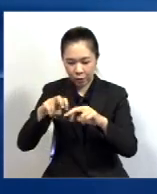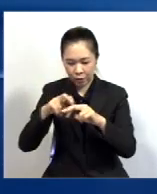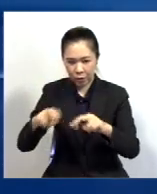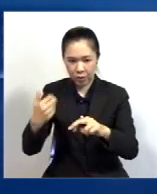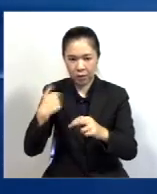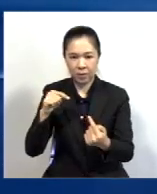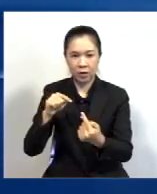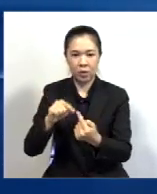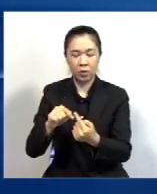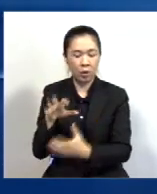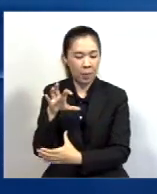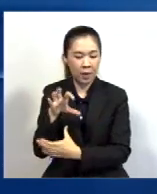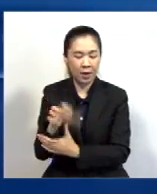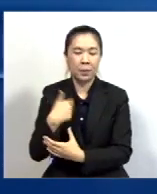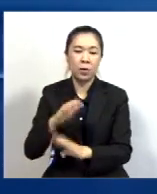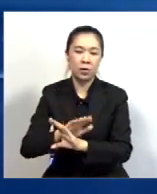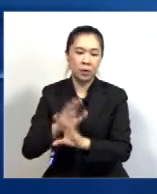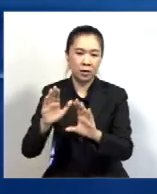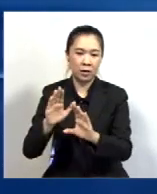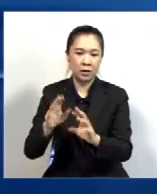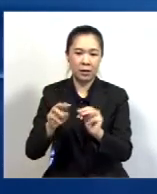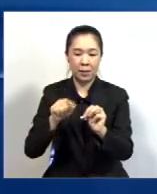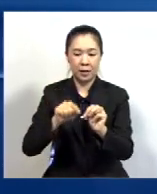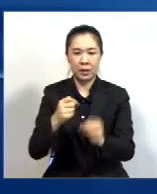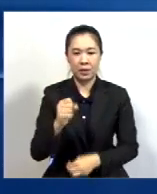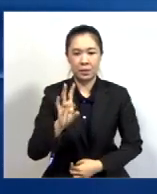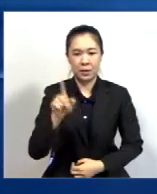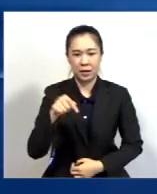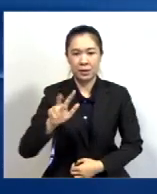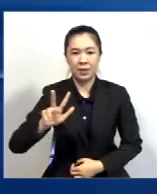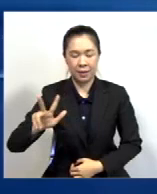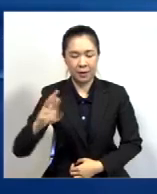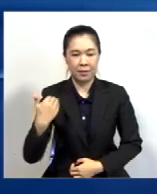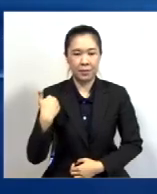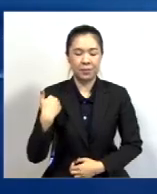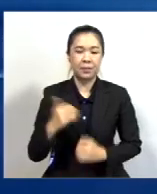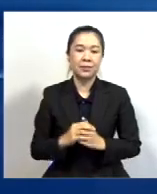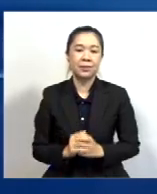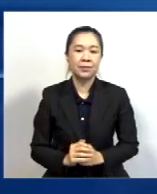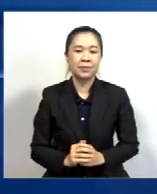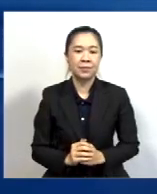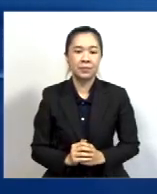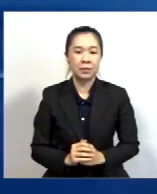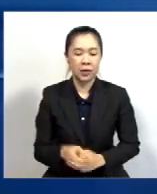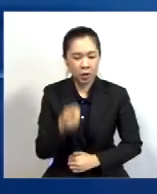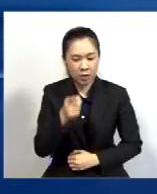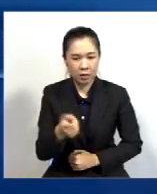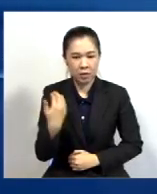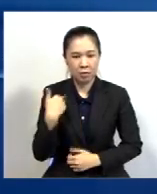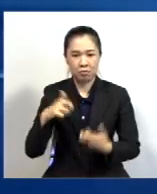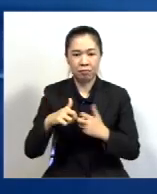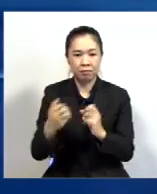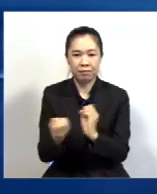เพิกถอนข้อบังคับดังกล่าวได้ตามมาตรา17วรรค3ซึ่งข้อเท็จจริงในคดีนี้หาได้เกิดเหตุการณ์ดังกล่าวขึ้น